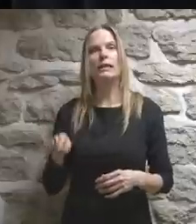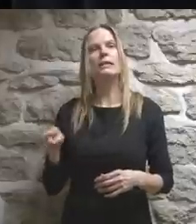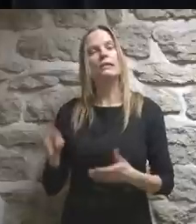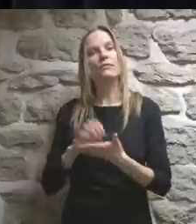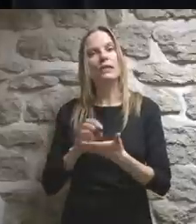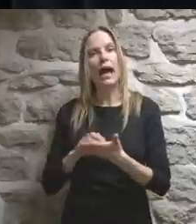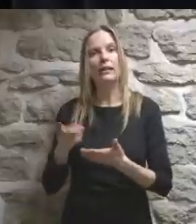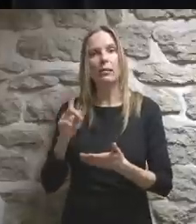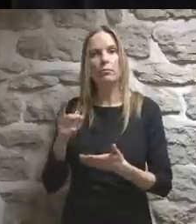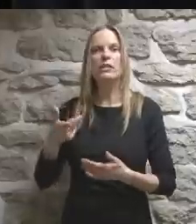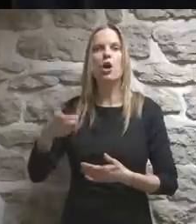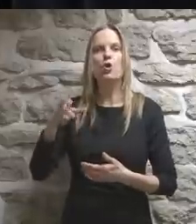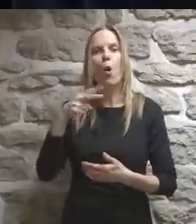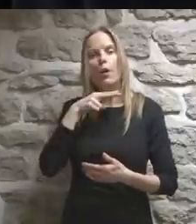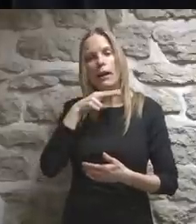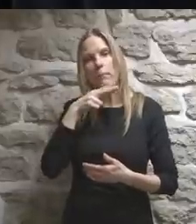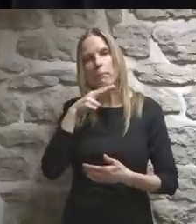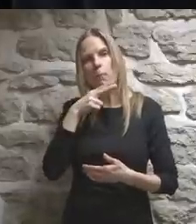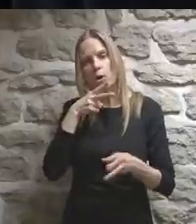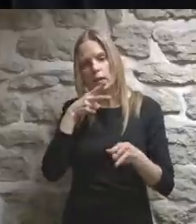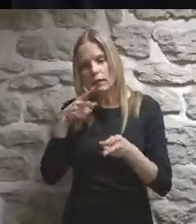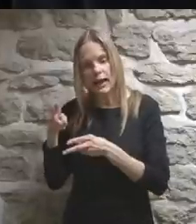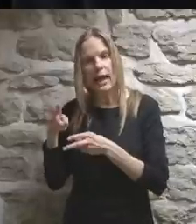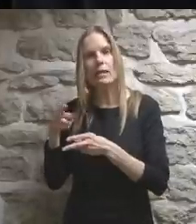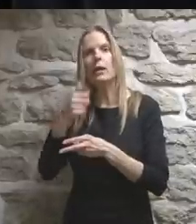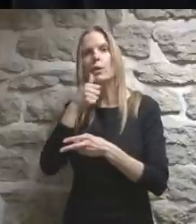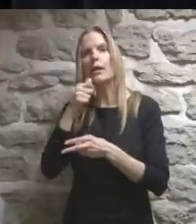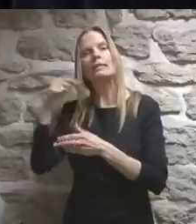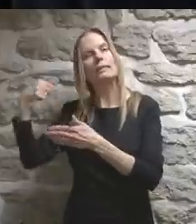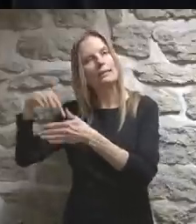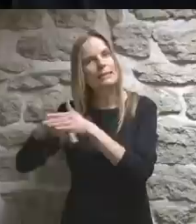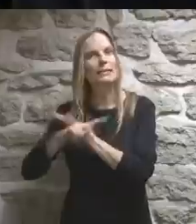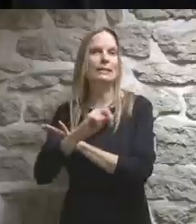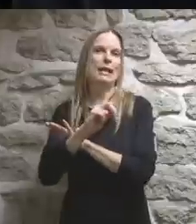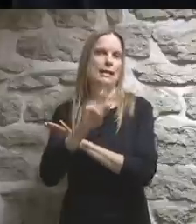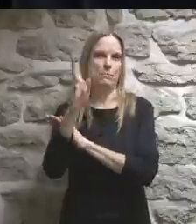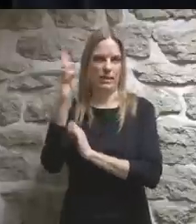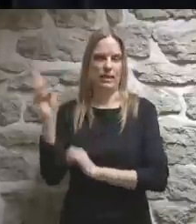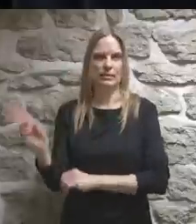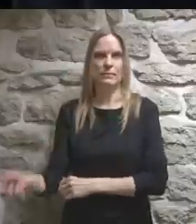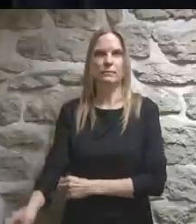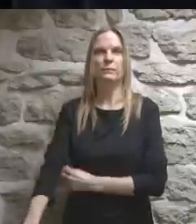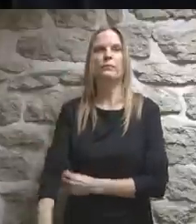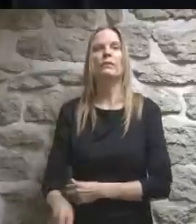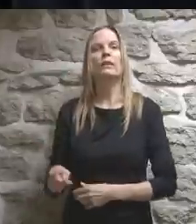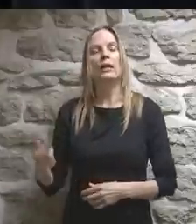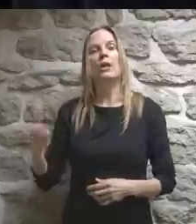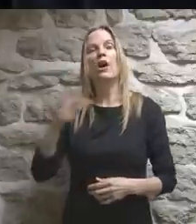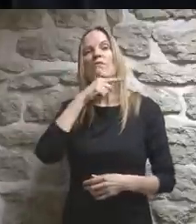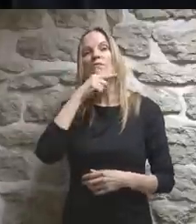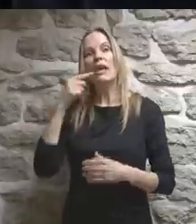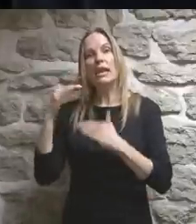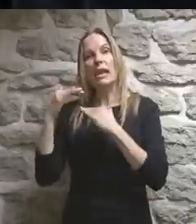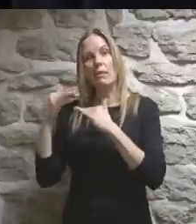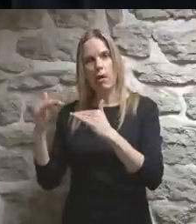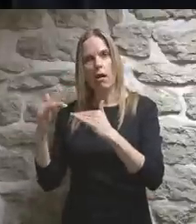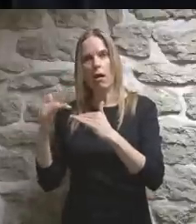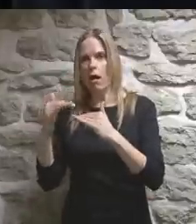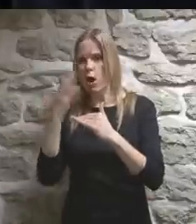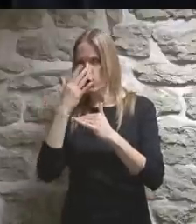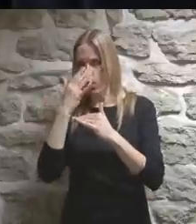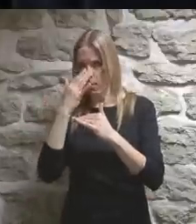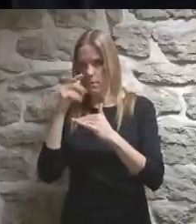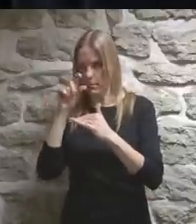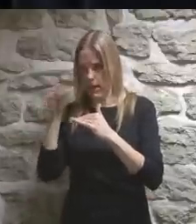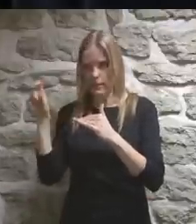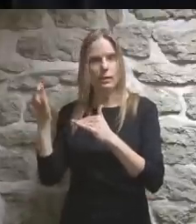pöörata tähelepanu siis Eestisse sisenevale suunale, eelkõige siis Vene Föderatsiooni numbrimärkidega